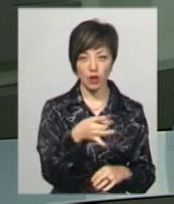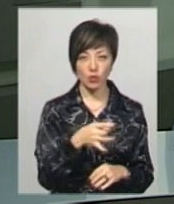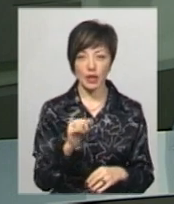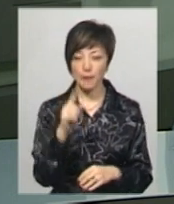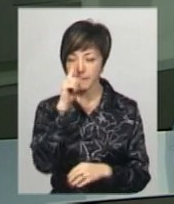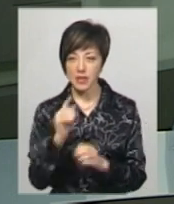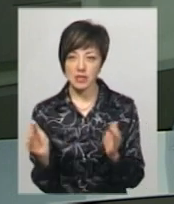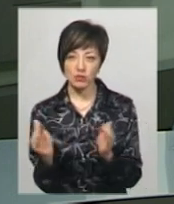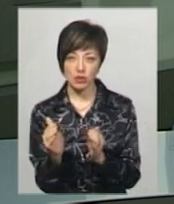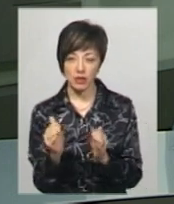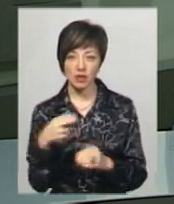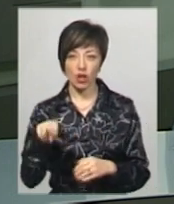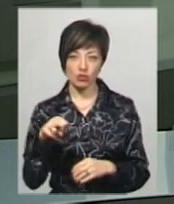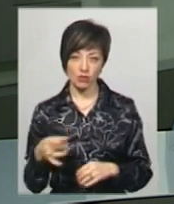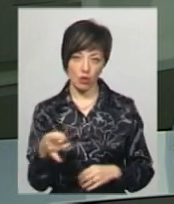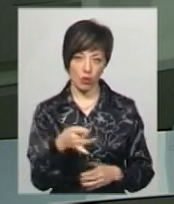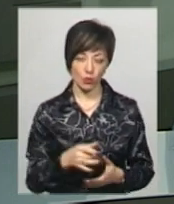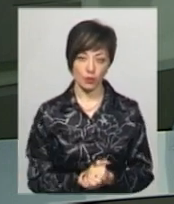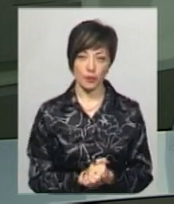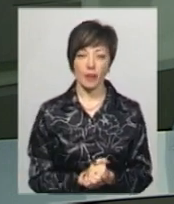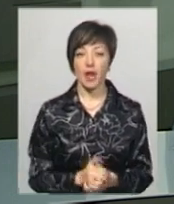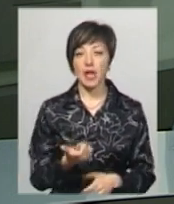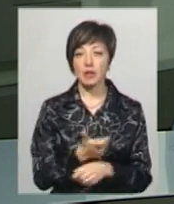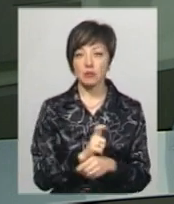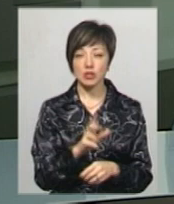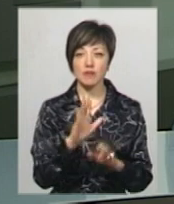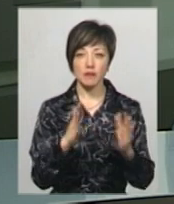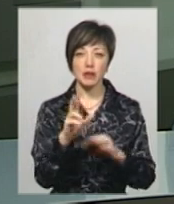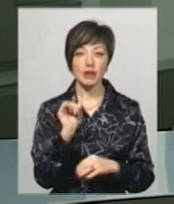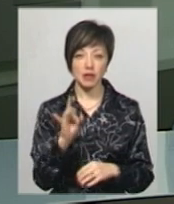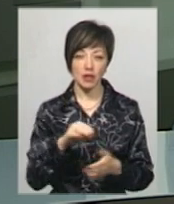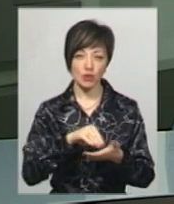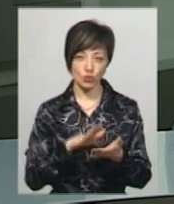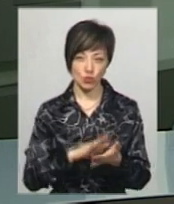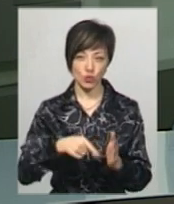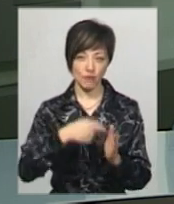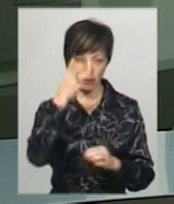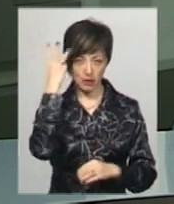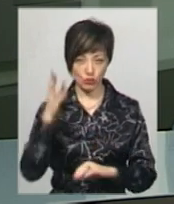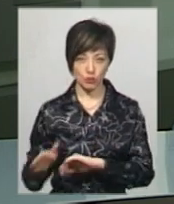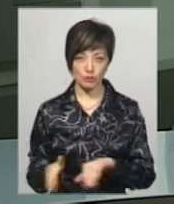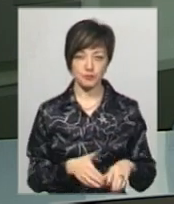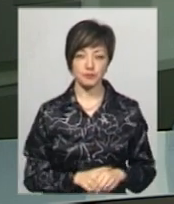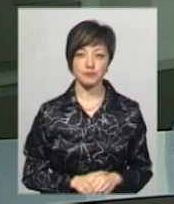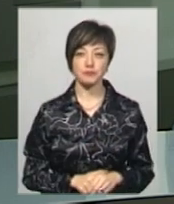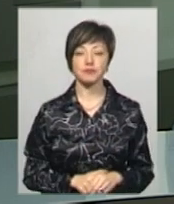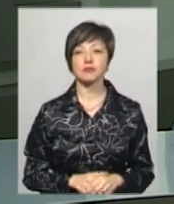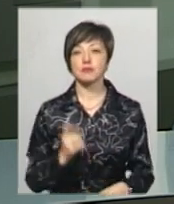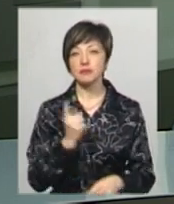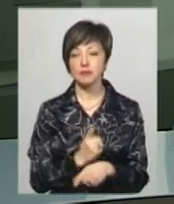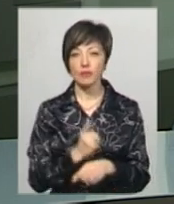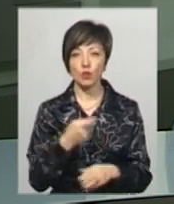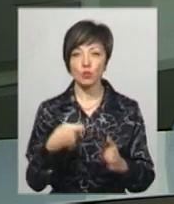та місячне немовля з Дражнянського району. Найбільше випадків кору в області реєструють у Хмельницькому.